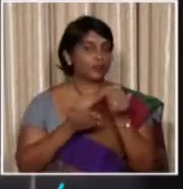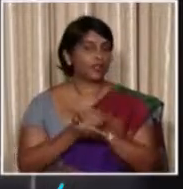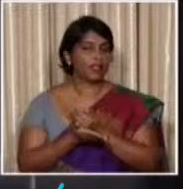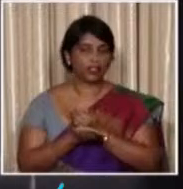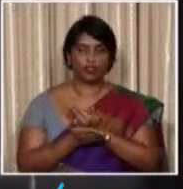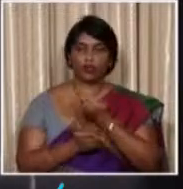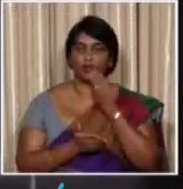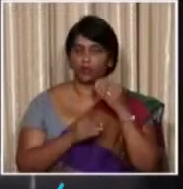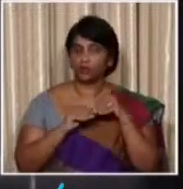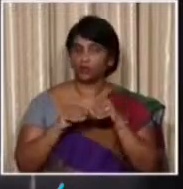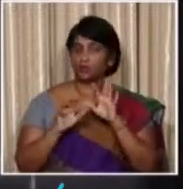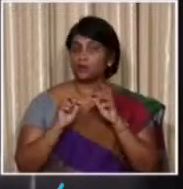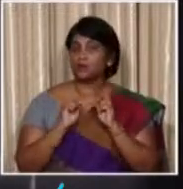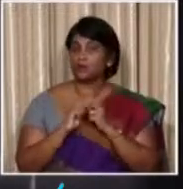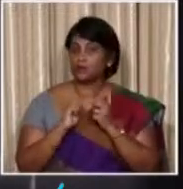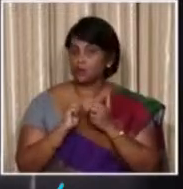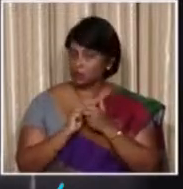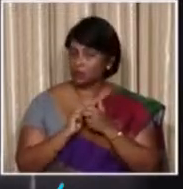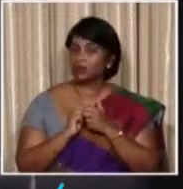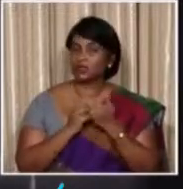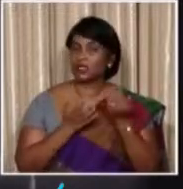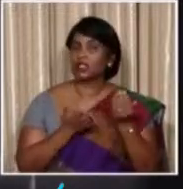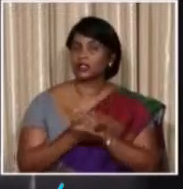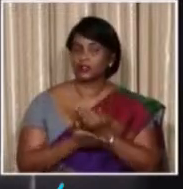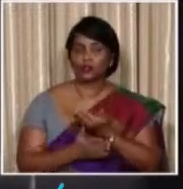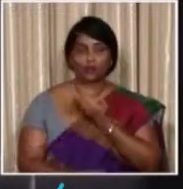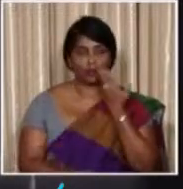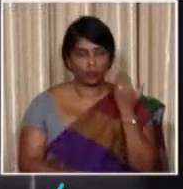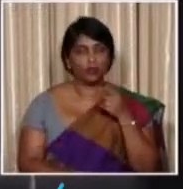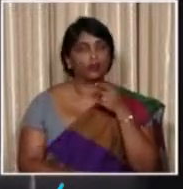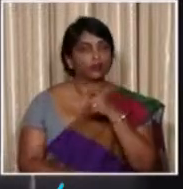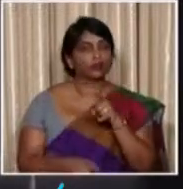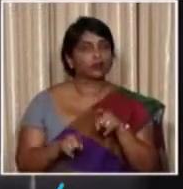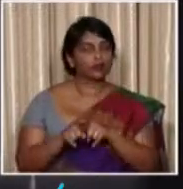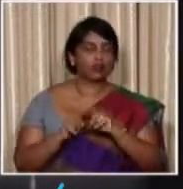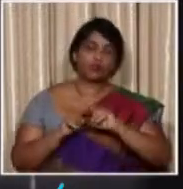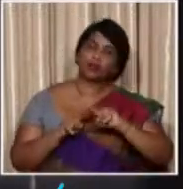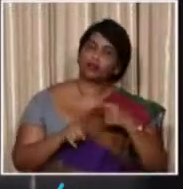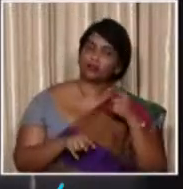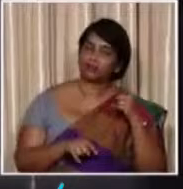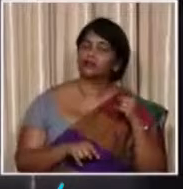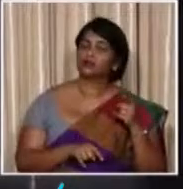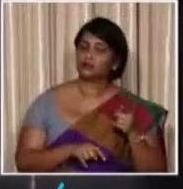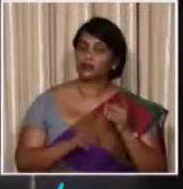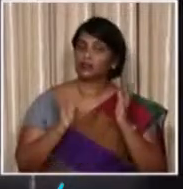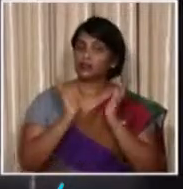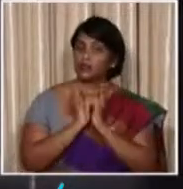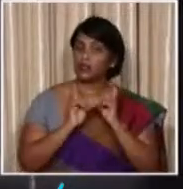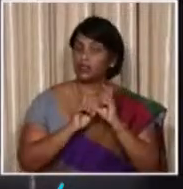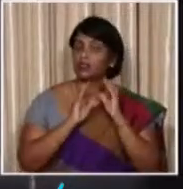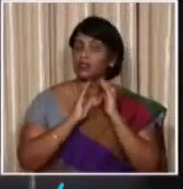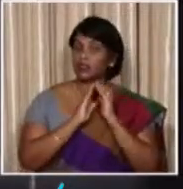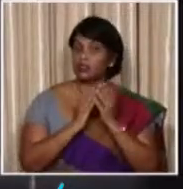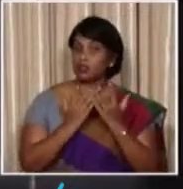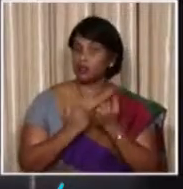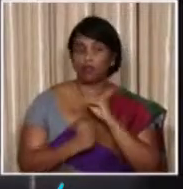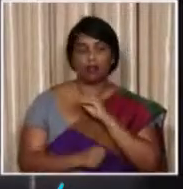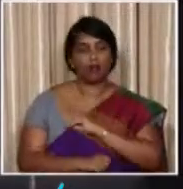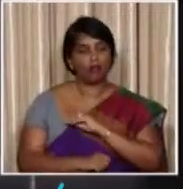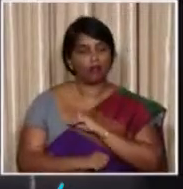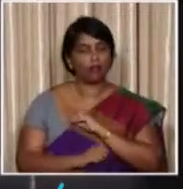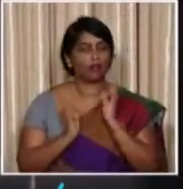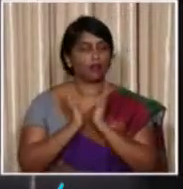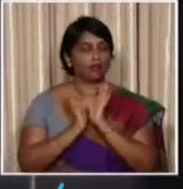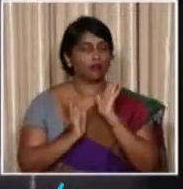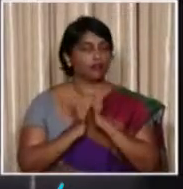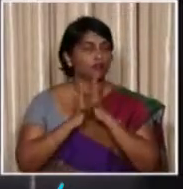පුළුවන් කෘෂිකර්මයට වෙන හානියෙන් මේක ඉතිරි කර ගන්න පුළුවන්. ඒ වගේම අනිත් පැත්තෙන් වනජීවි දෙපාර්තමේන්තුව ලබන ලාභය වනෝද්‍යාන